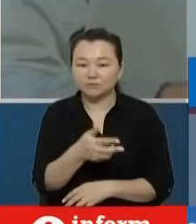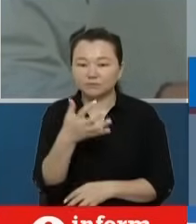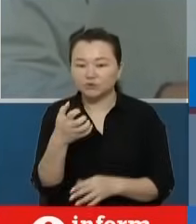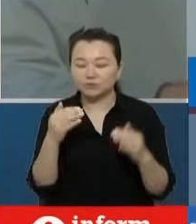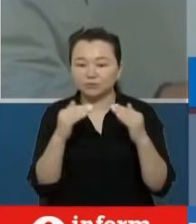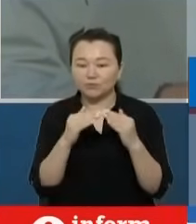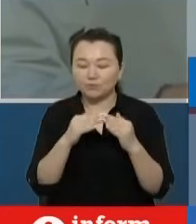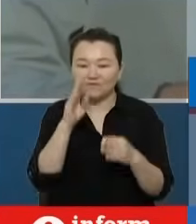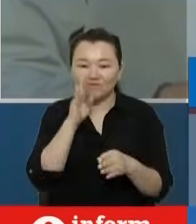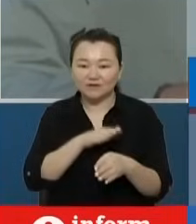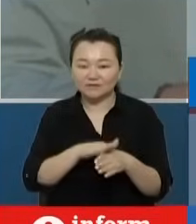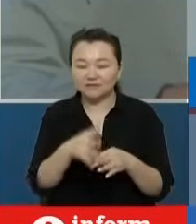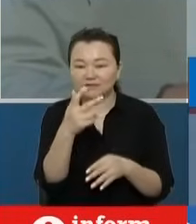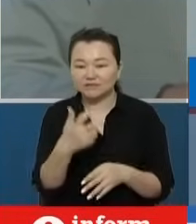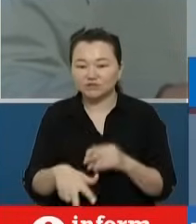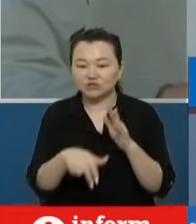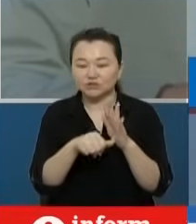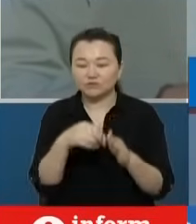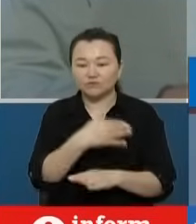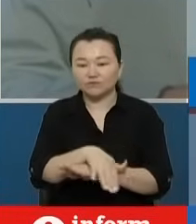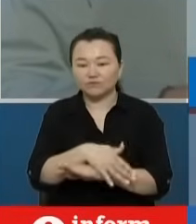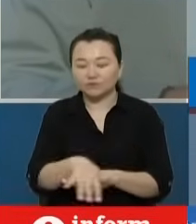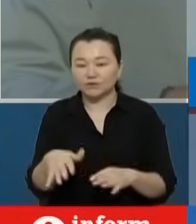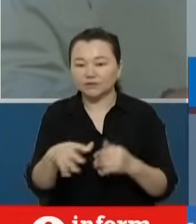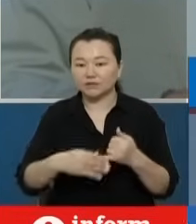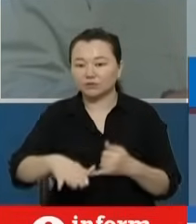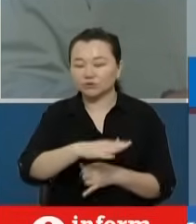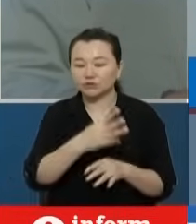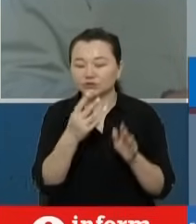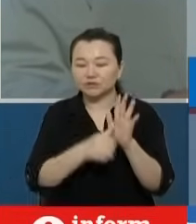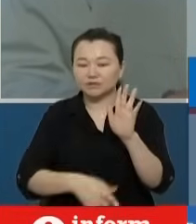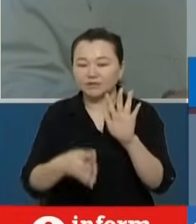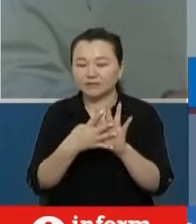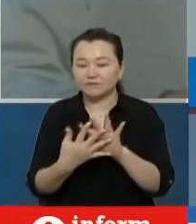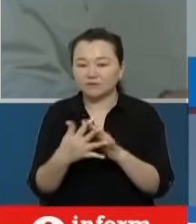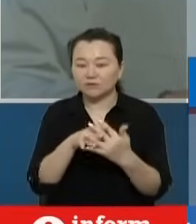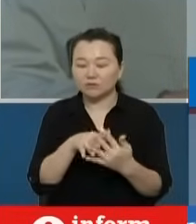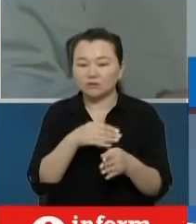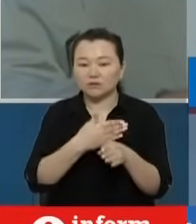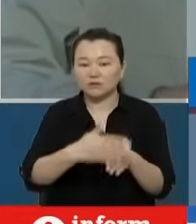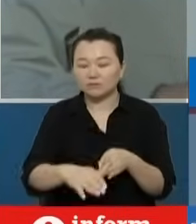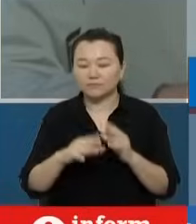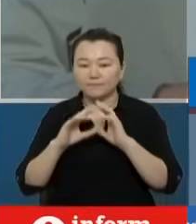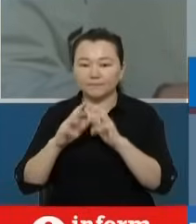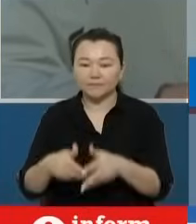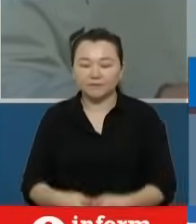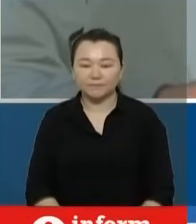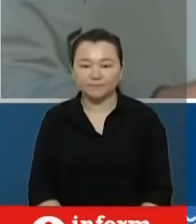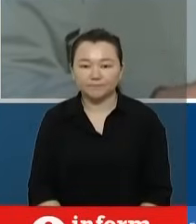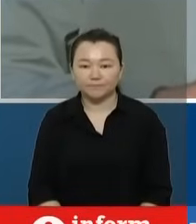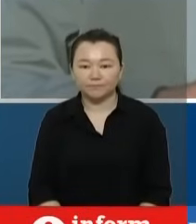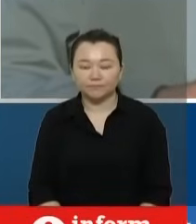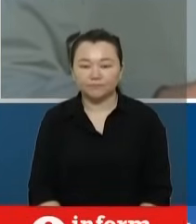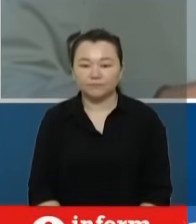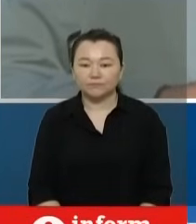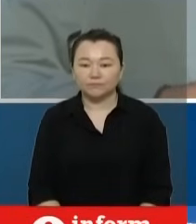и 336 дворовых территорий. 69 населенных пунктов буквально отрезаны от мира. Еламан Раймбеков, Думан